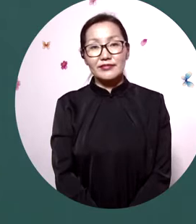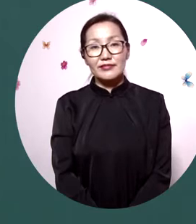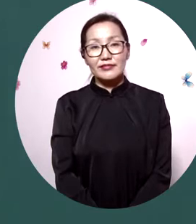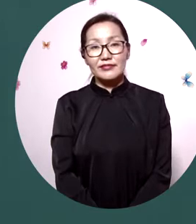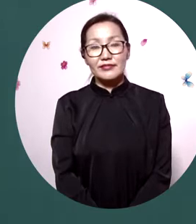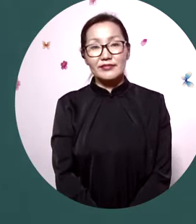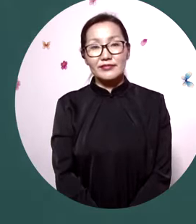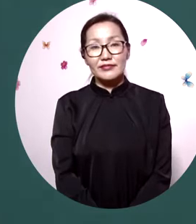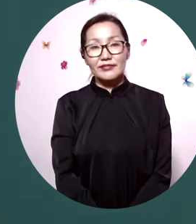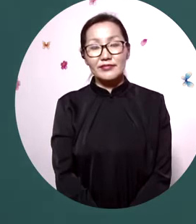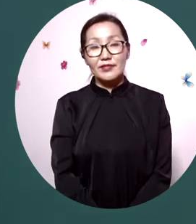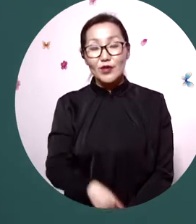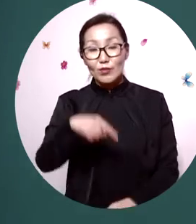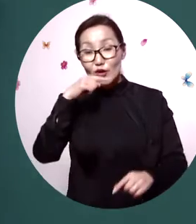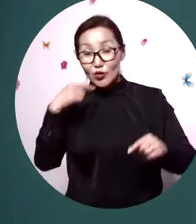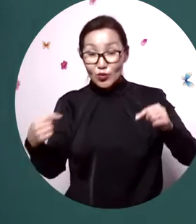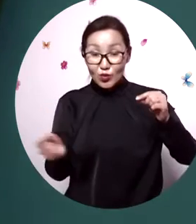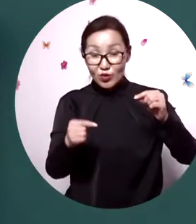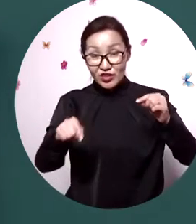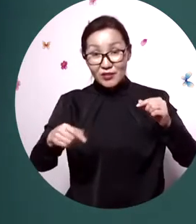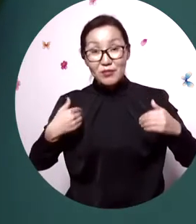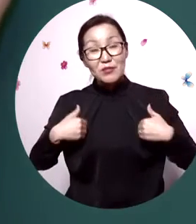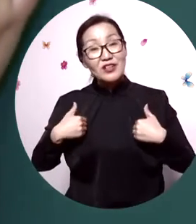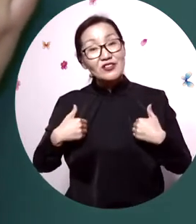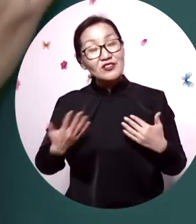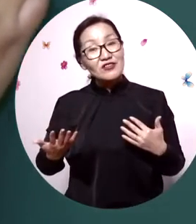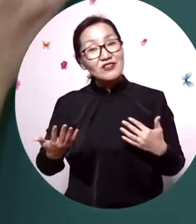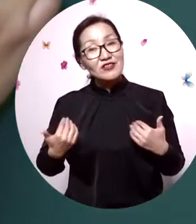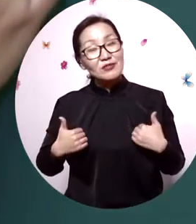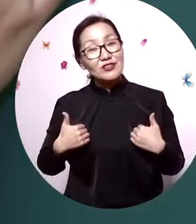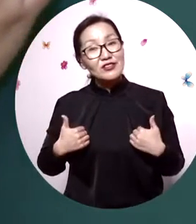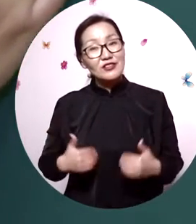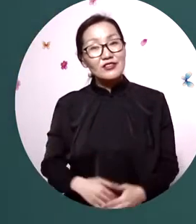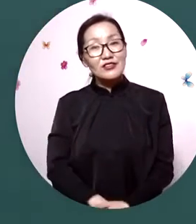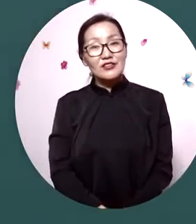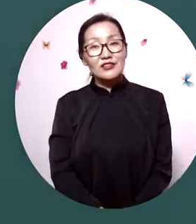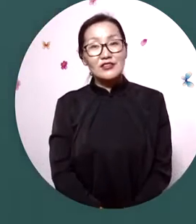Хүн аймгийн хэн бэлээ? Морин хуурын багшийн